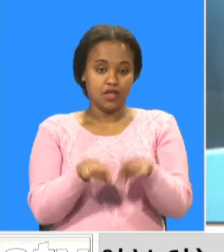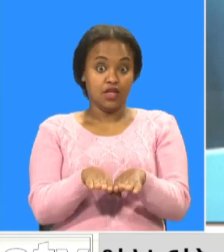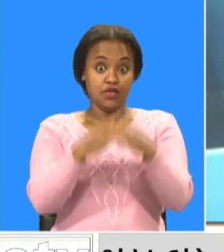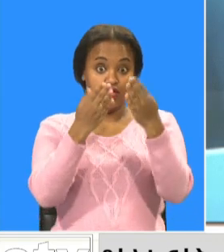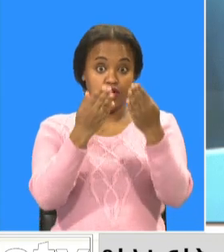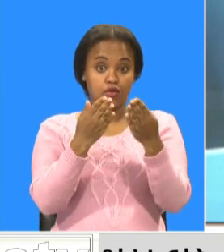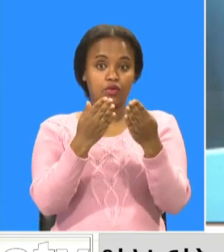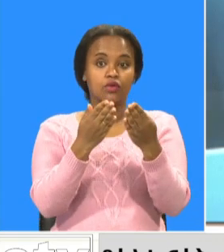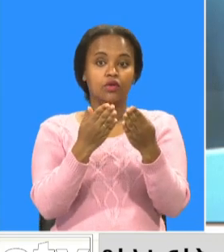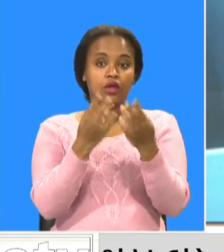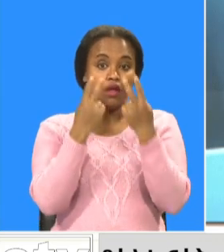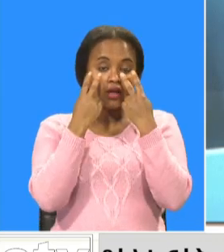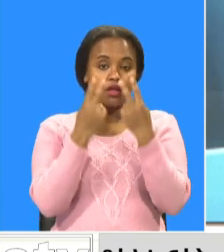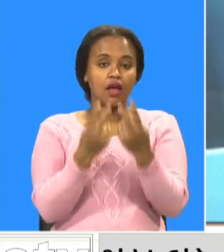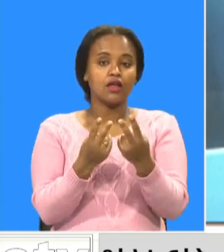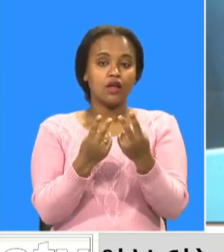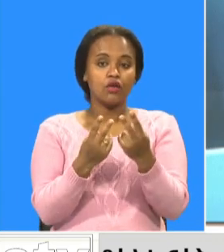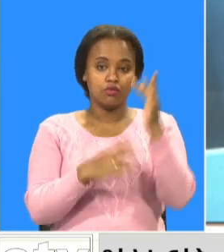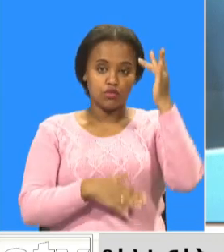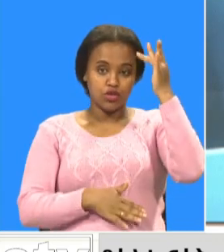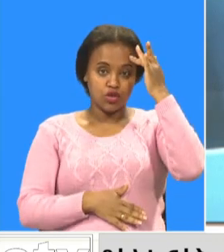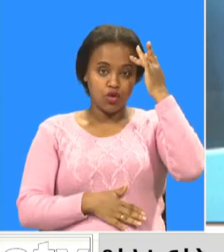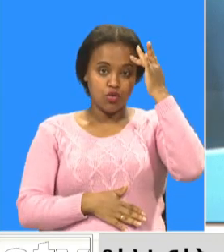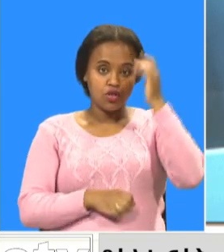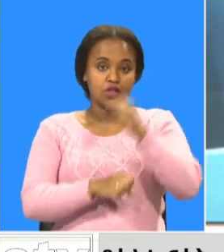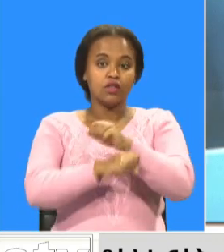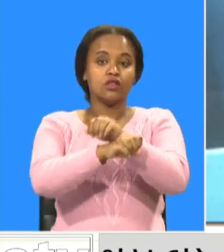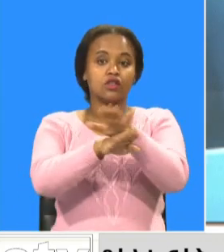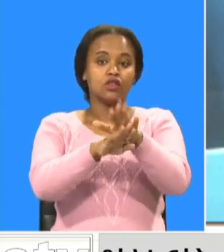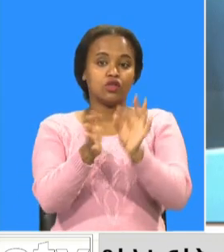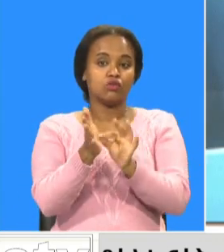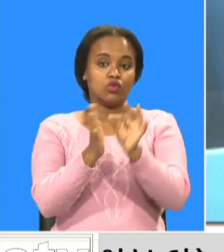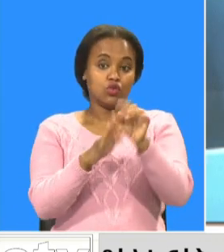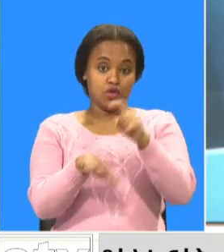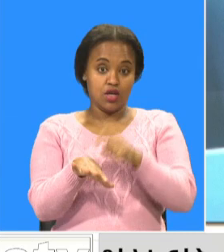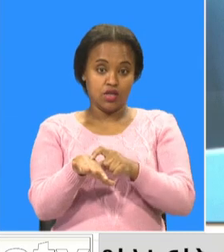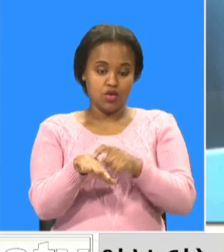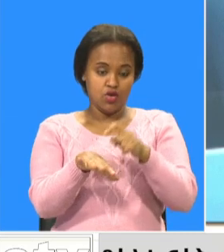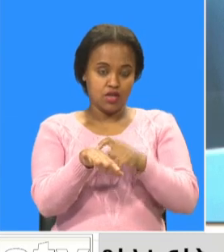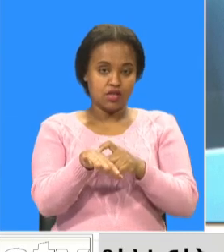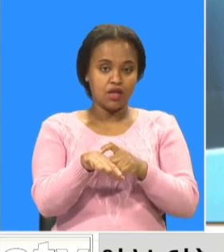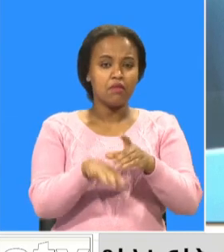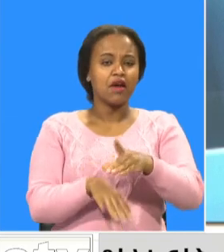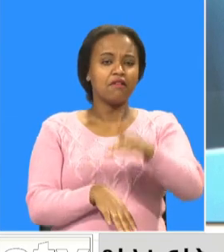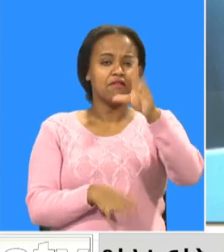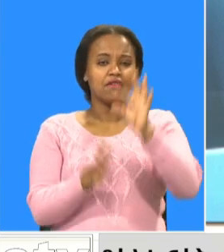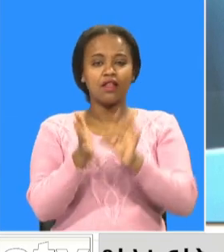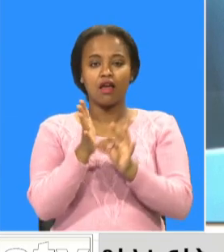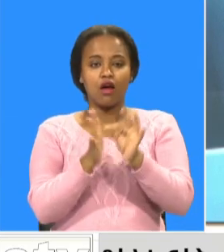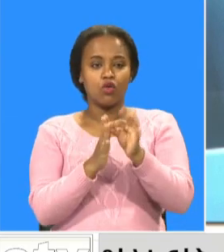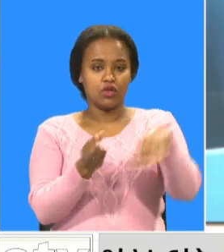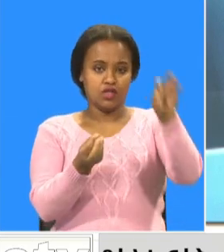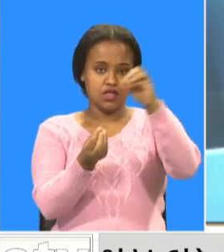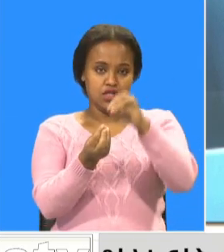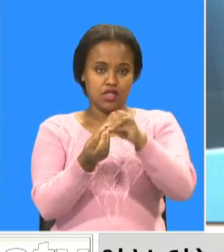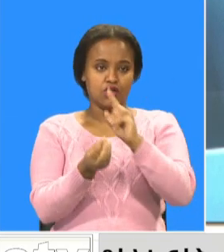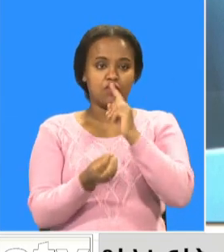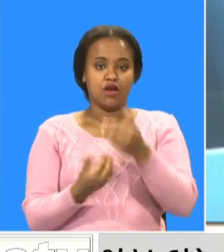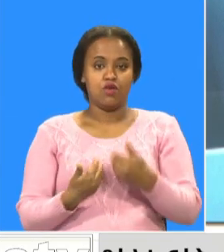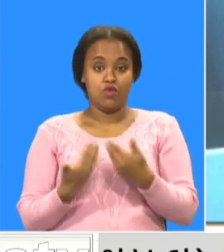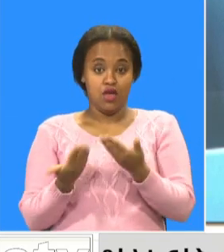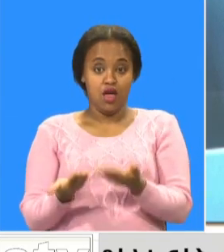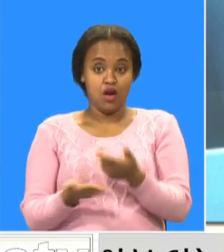ክፍተቱ እያየ ነው። በሽታው ስርጭቱም ደግሞ ቁጥሩም ከጊዜ ወደ ጊዜ በጣም በከፍተኛ ቁጥር እየጨመረ ነው